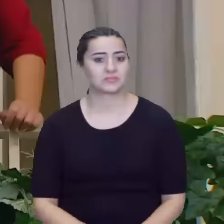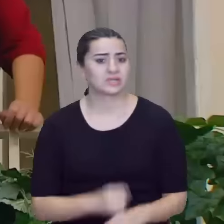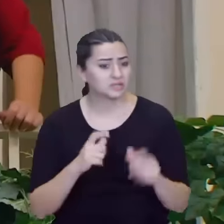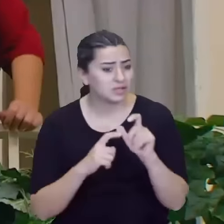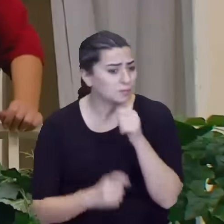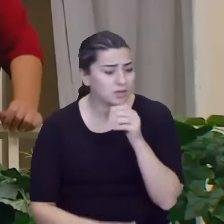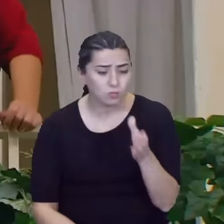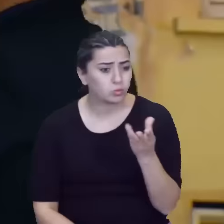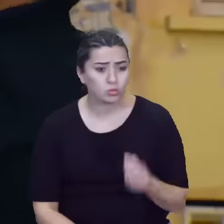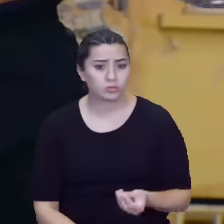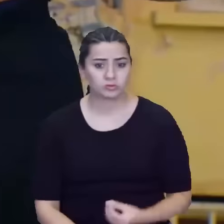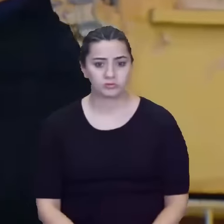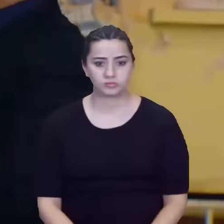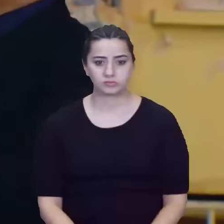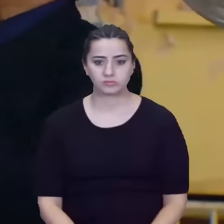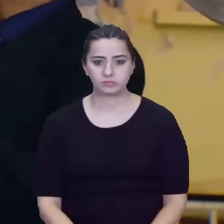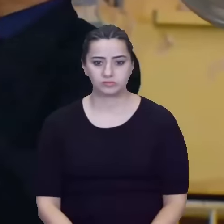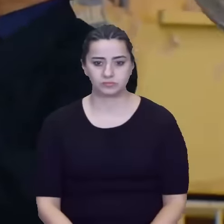Seyfi Bey, o ne?